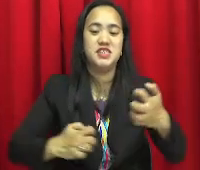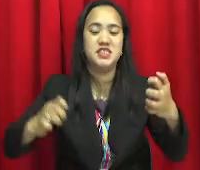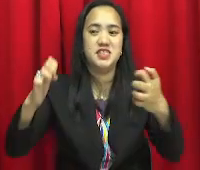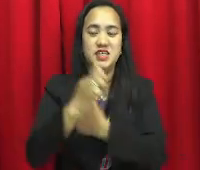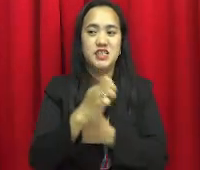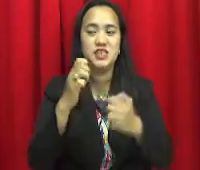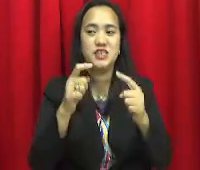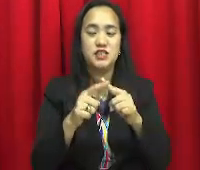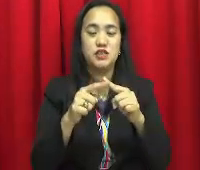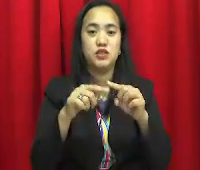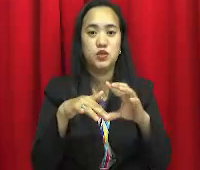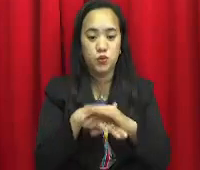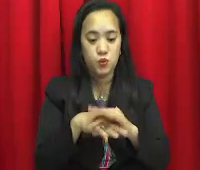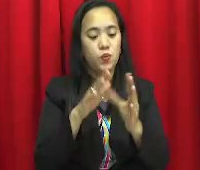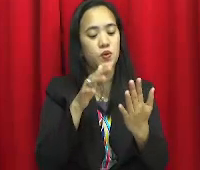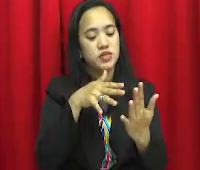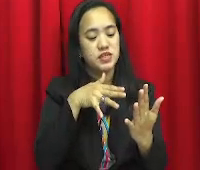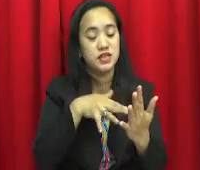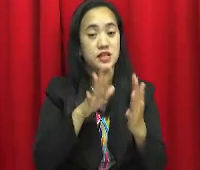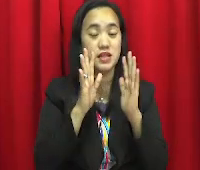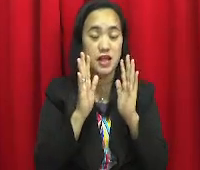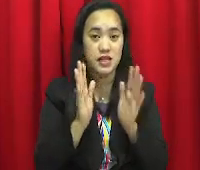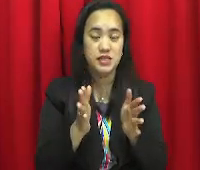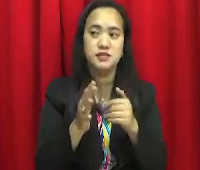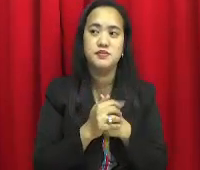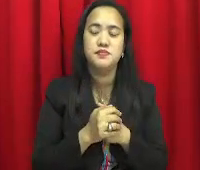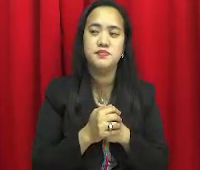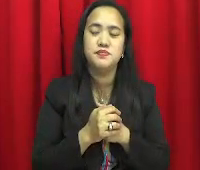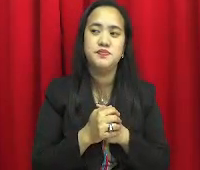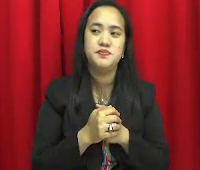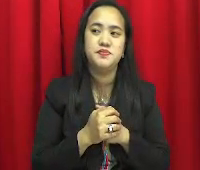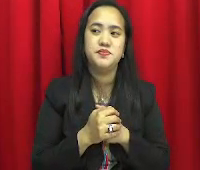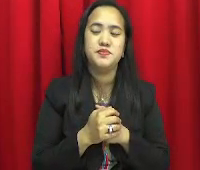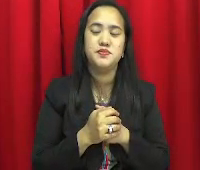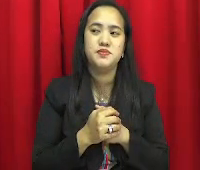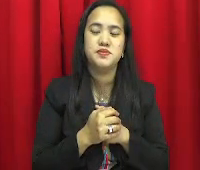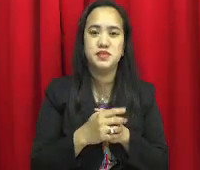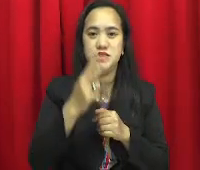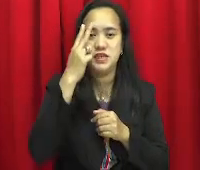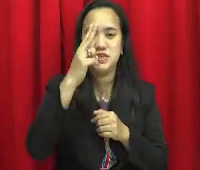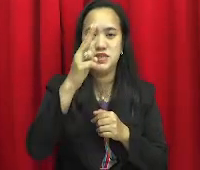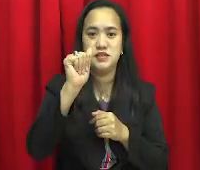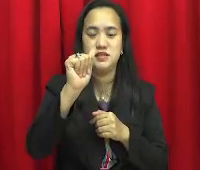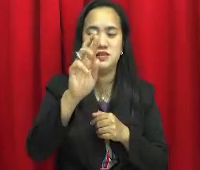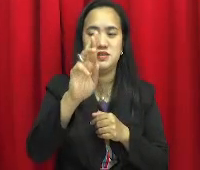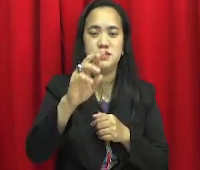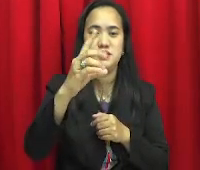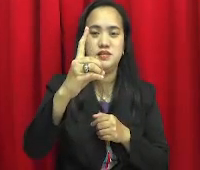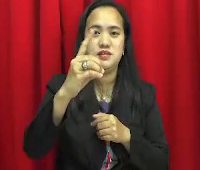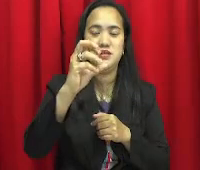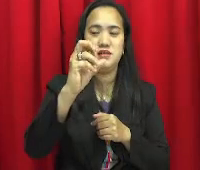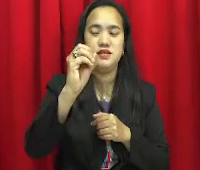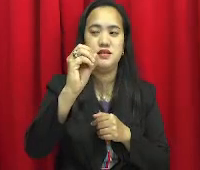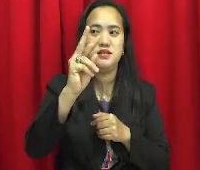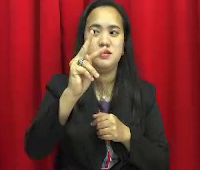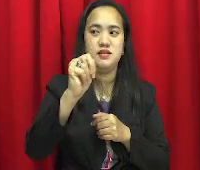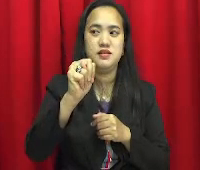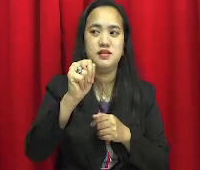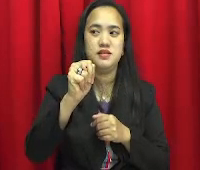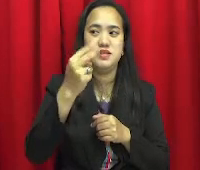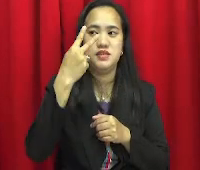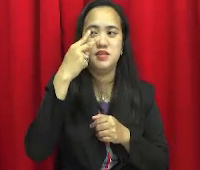yun yung nakita niya doon sa nag-alaga sa kanya. Makikita mo si Arden ma'am, siya may pinakamaayos